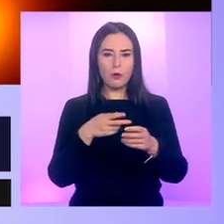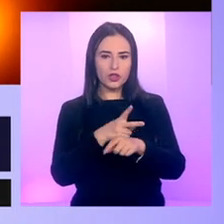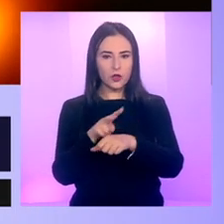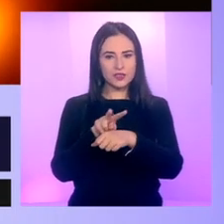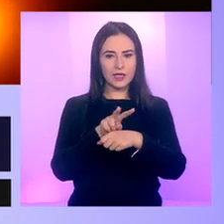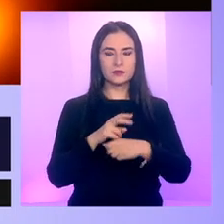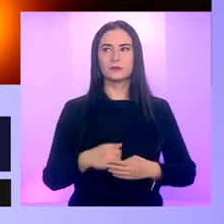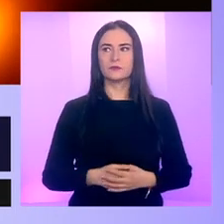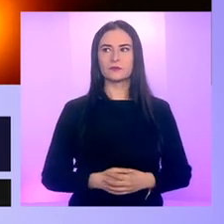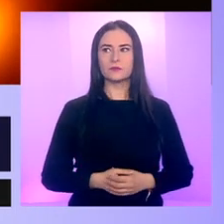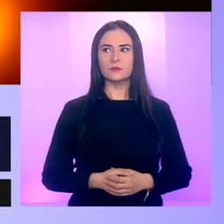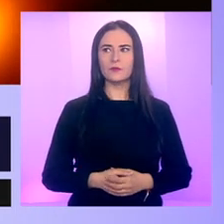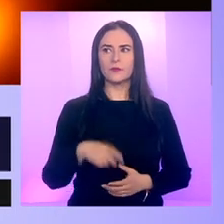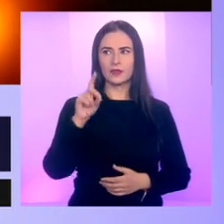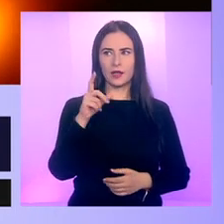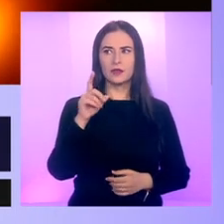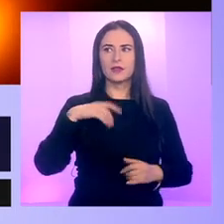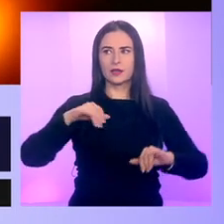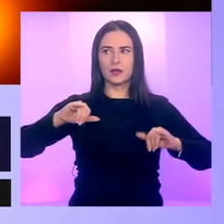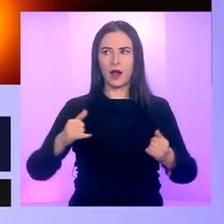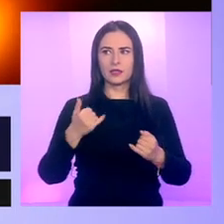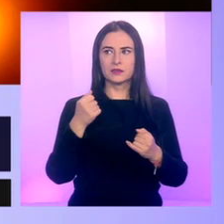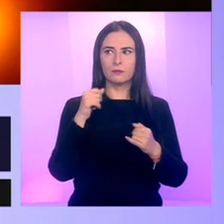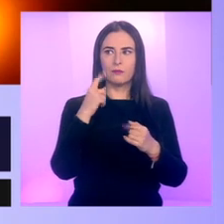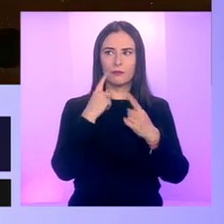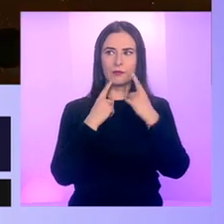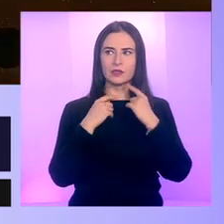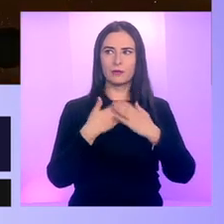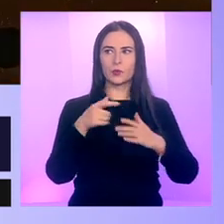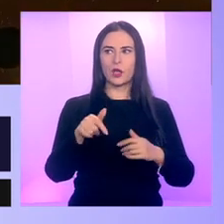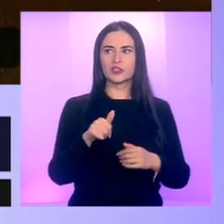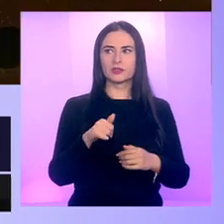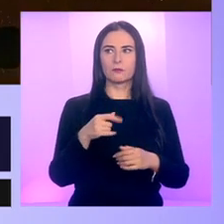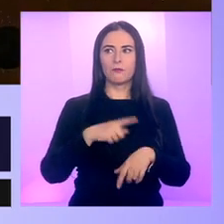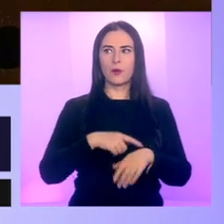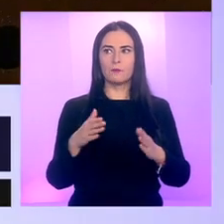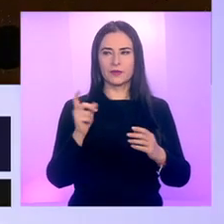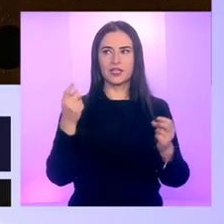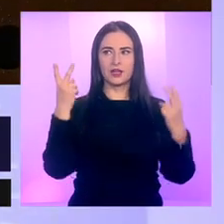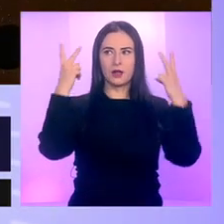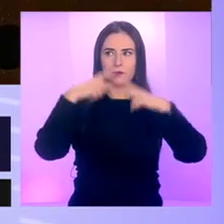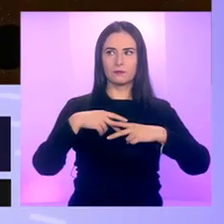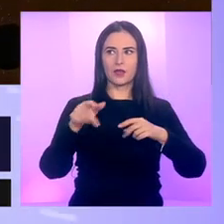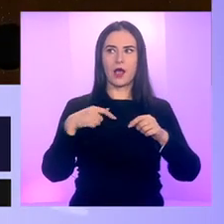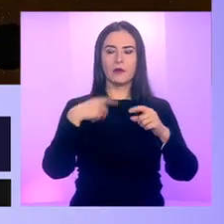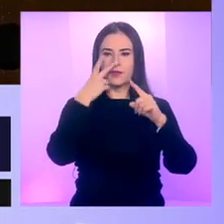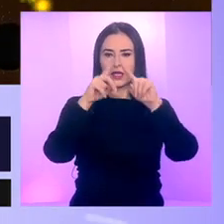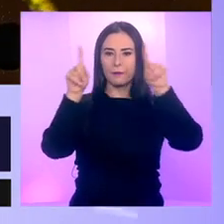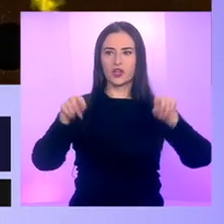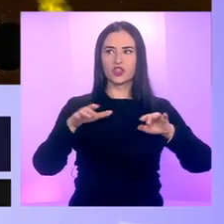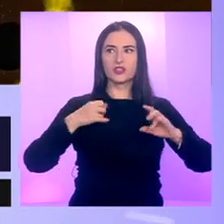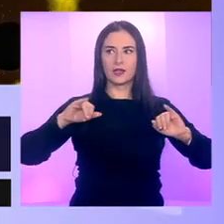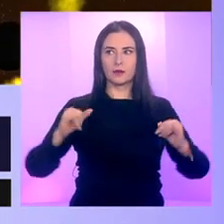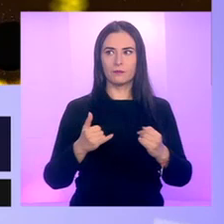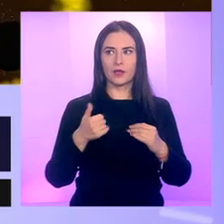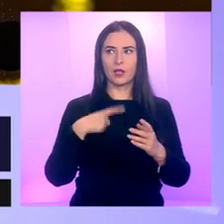bănuiesc. Da, este un pas în plus în a, să spunem, înțelege mai bine ceea ce se întâmplă,